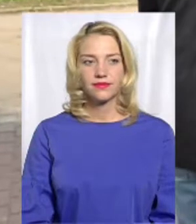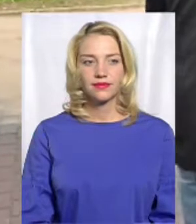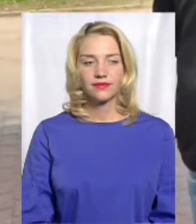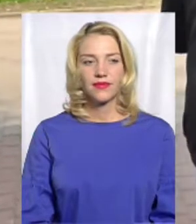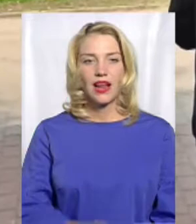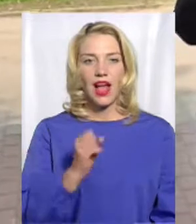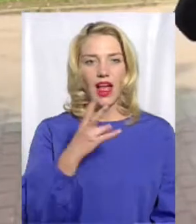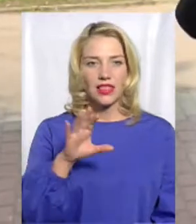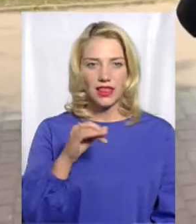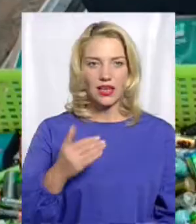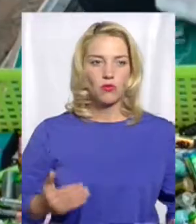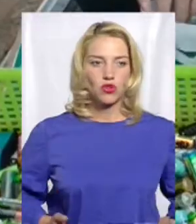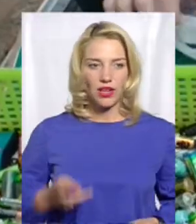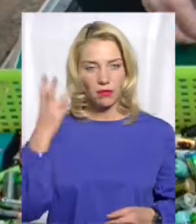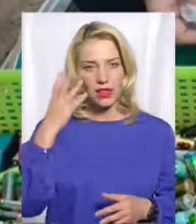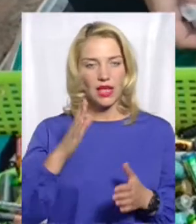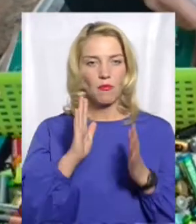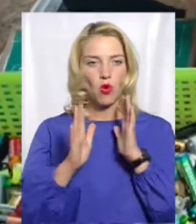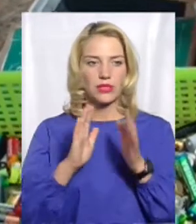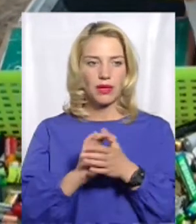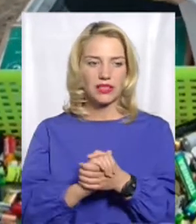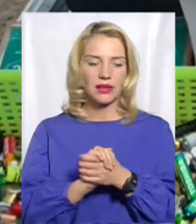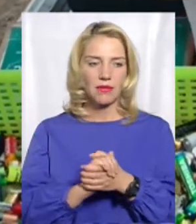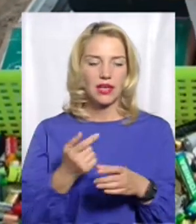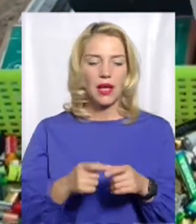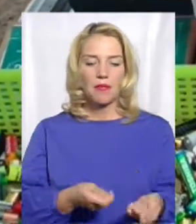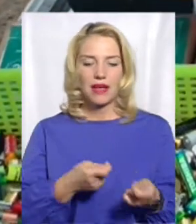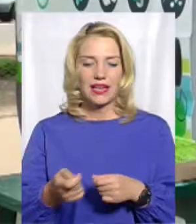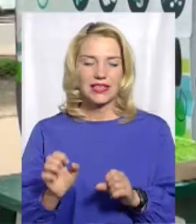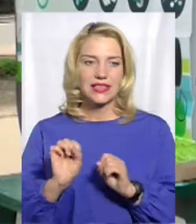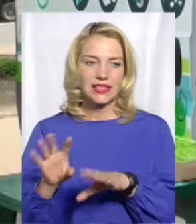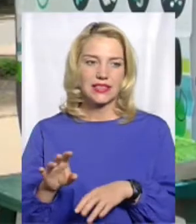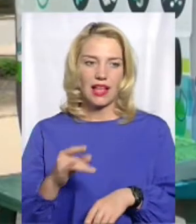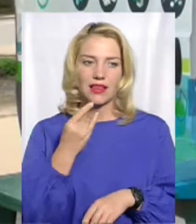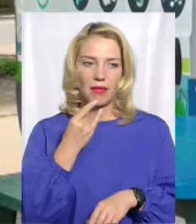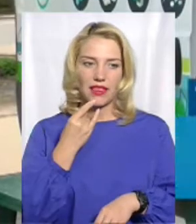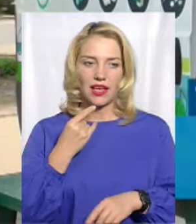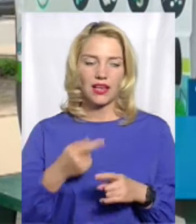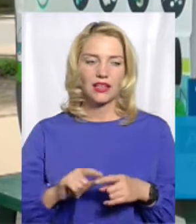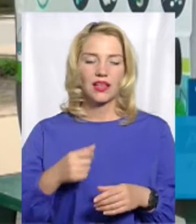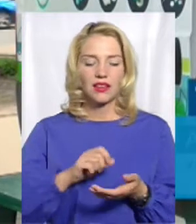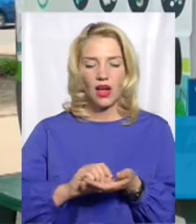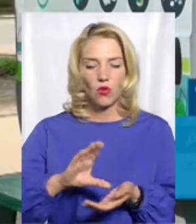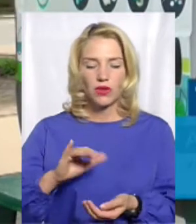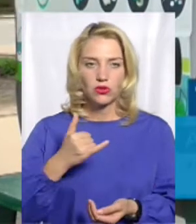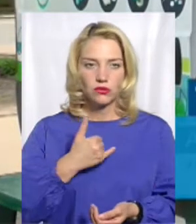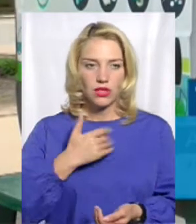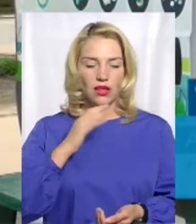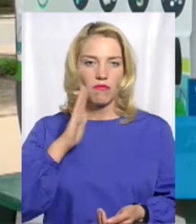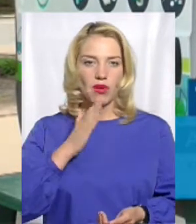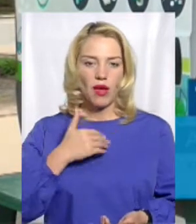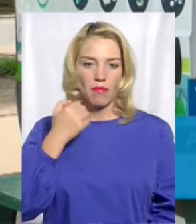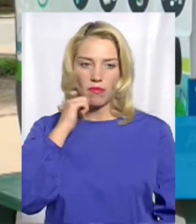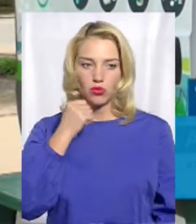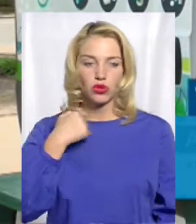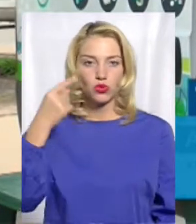Андрій Гнап проживає у Хмельницькому на проспекті Миру. Приніс здати батарейки, лампи. Накопились у мене і бабусі моєї. От я думаю, що